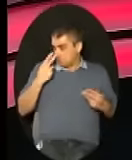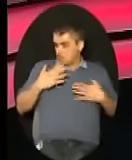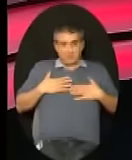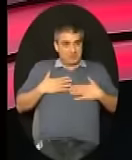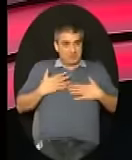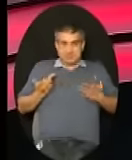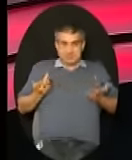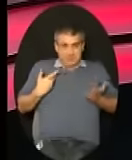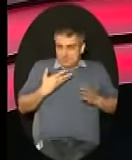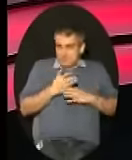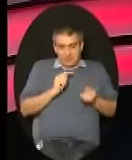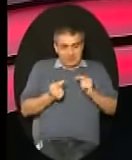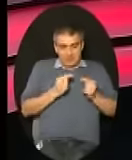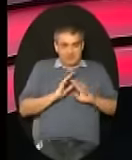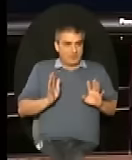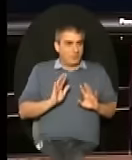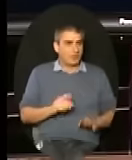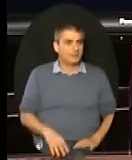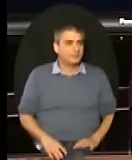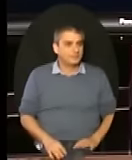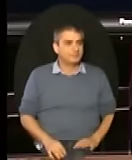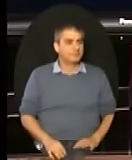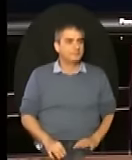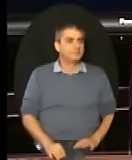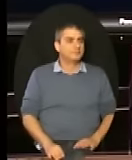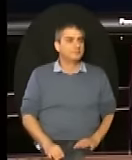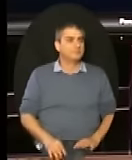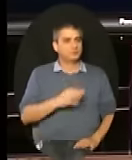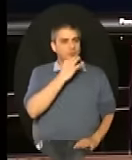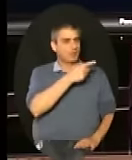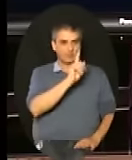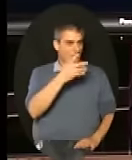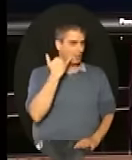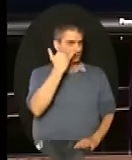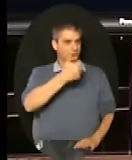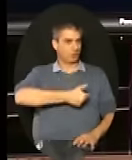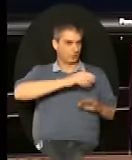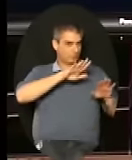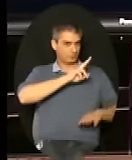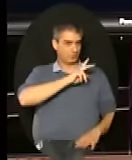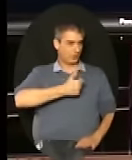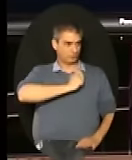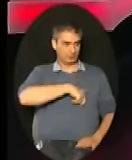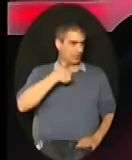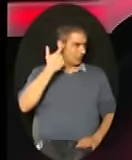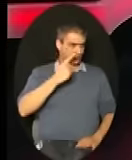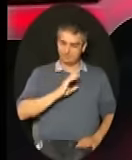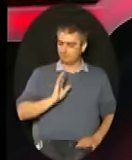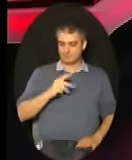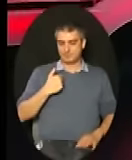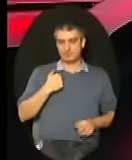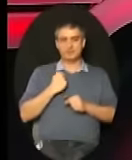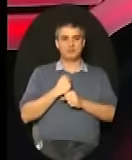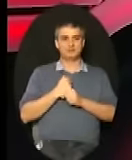מבחינתי אני לא נכנסת לוויכוח. שואלת אחי רוני, מה את לא התקשרת לראש עיריית לונדון? לא, אני